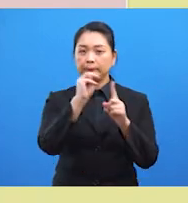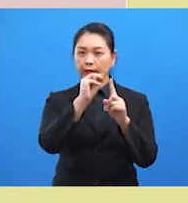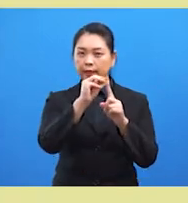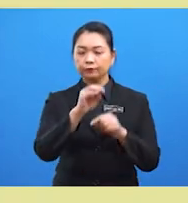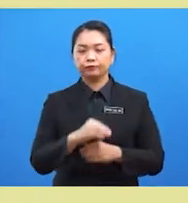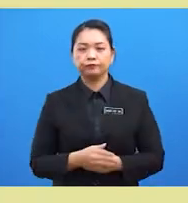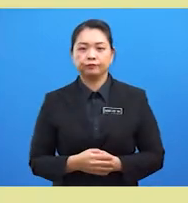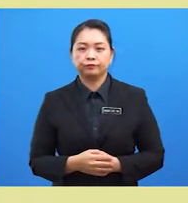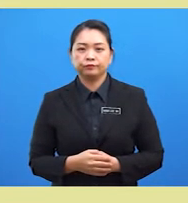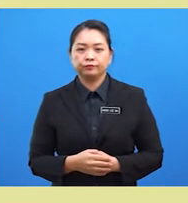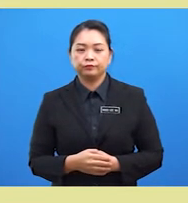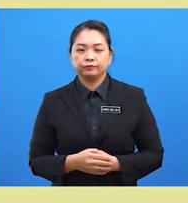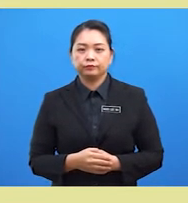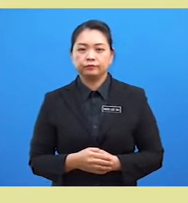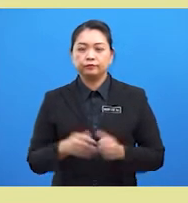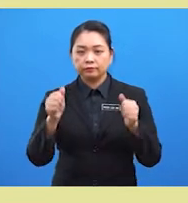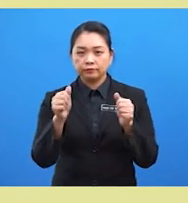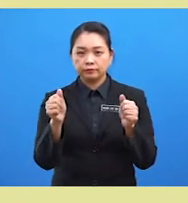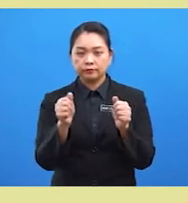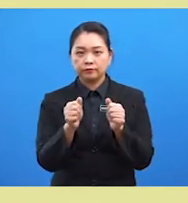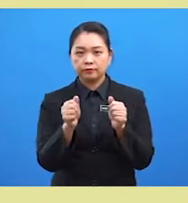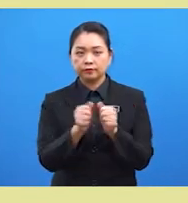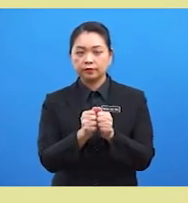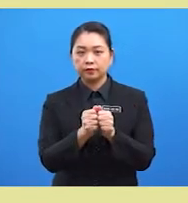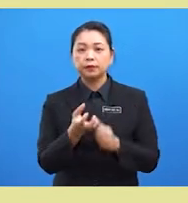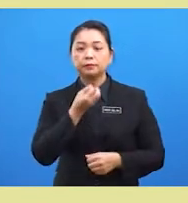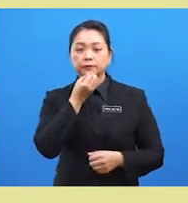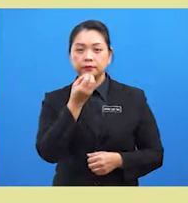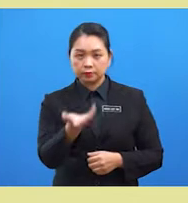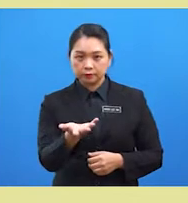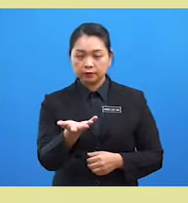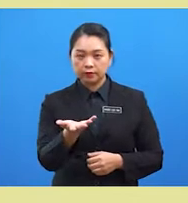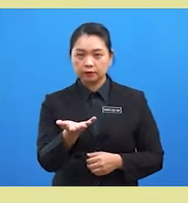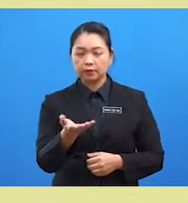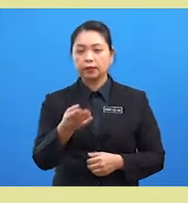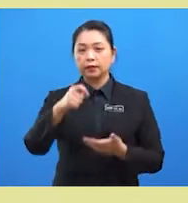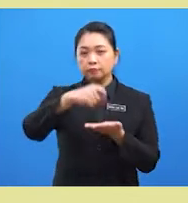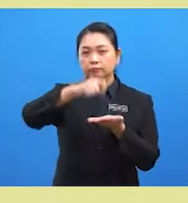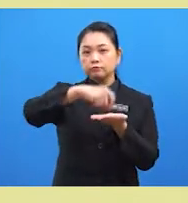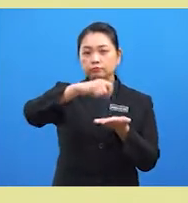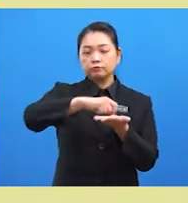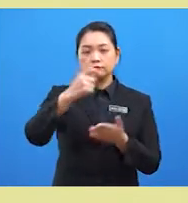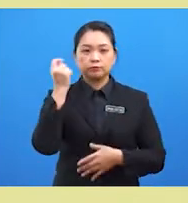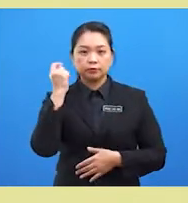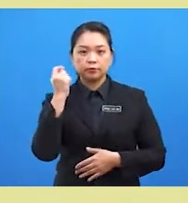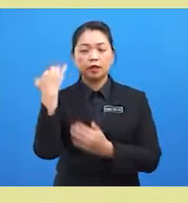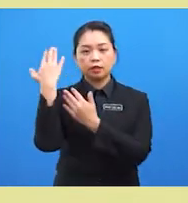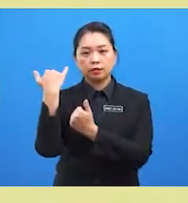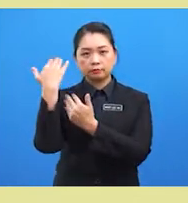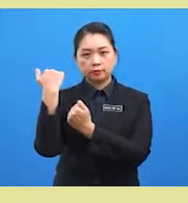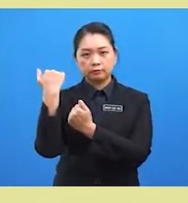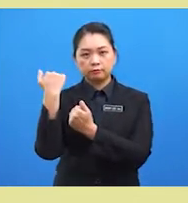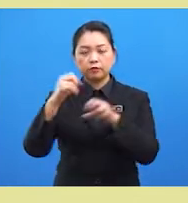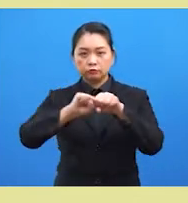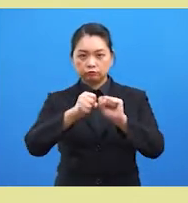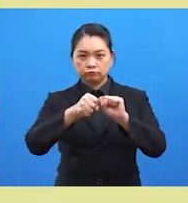markah. Dengan pendedahan skema pemarkahan itu tadi, adalah diharapkan